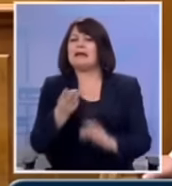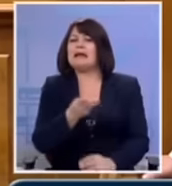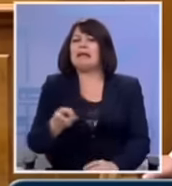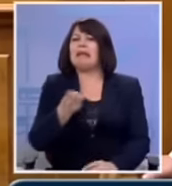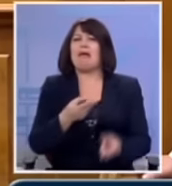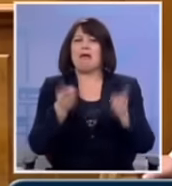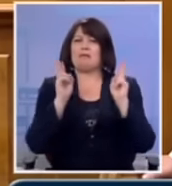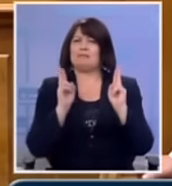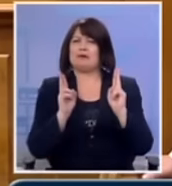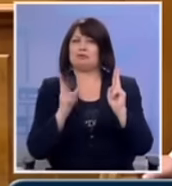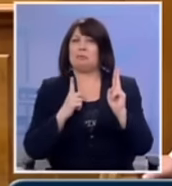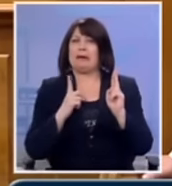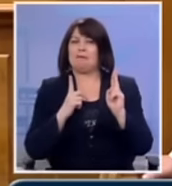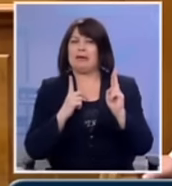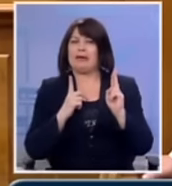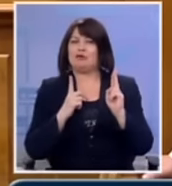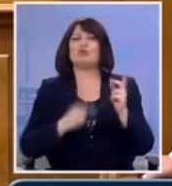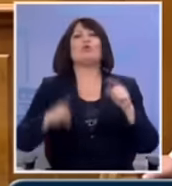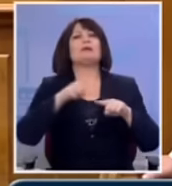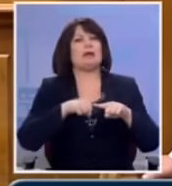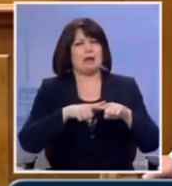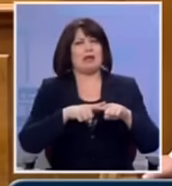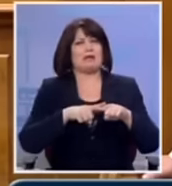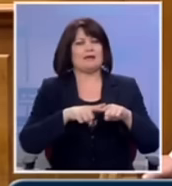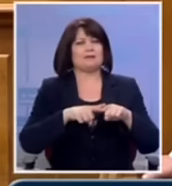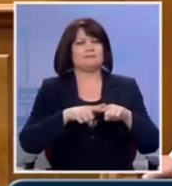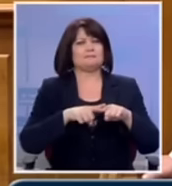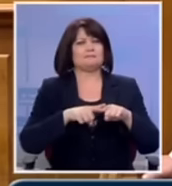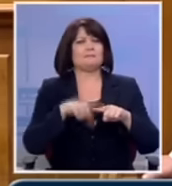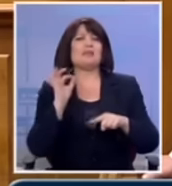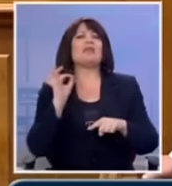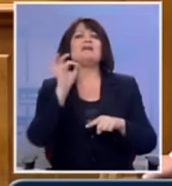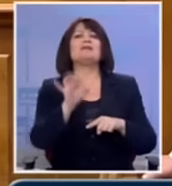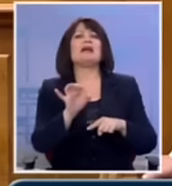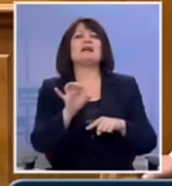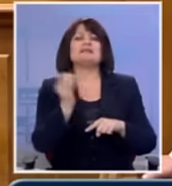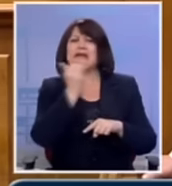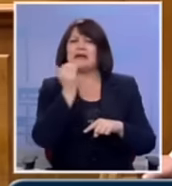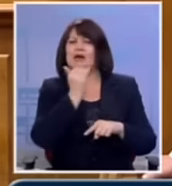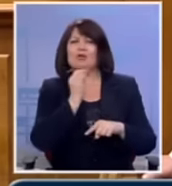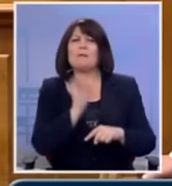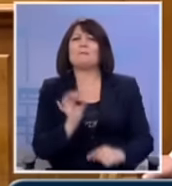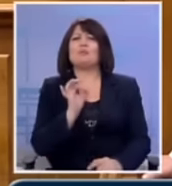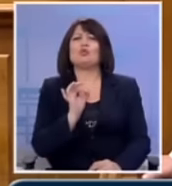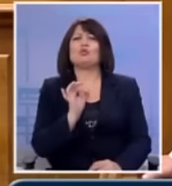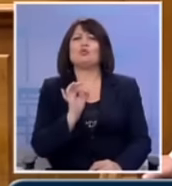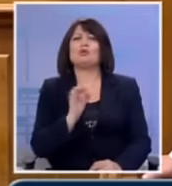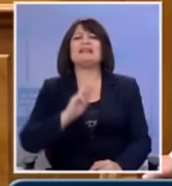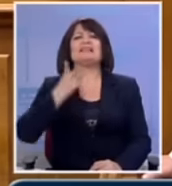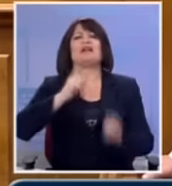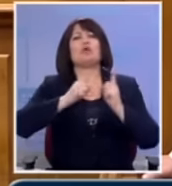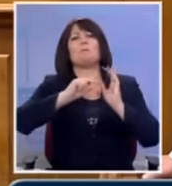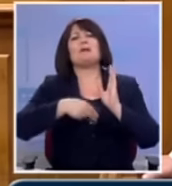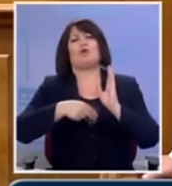έλεγα, ότι η χώρα θα οδηγηθεί και σύντομα μάλιστα σε τρίτο